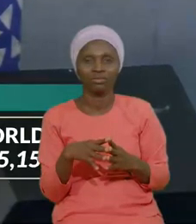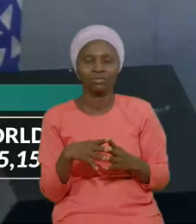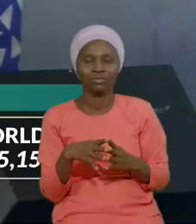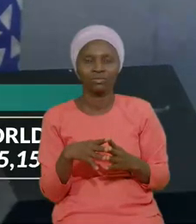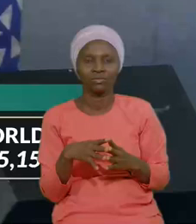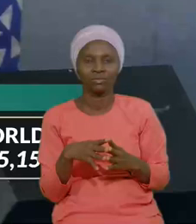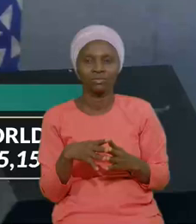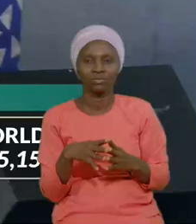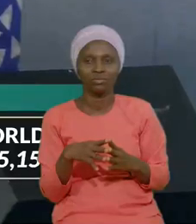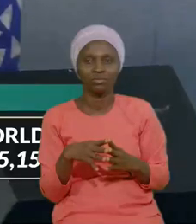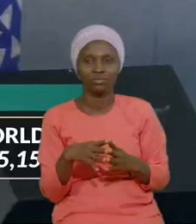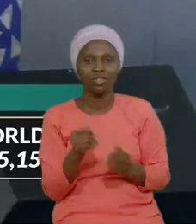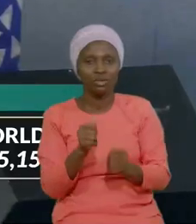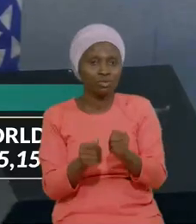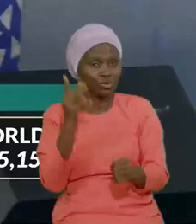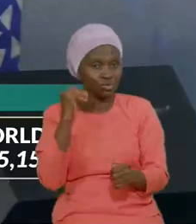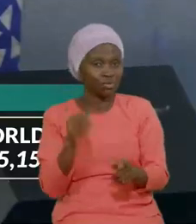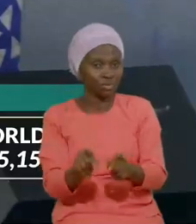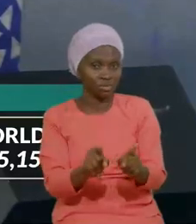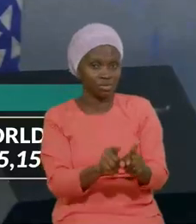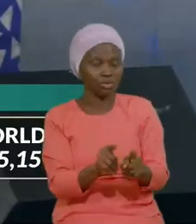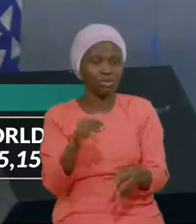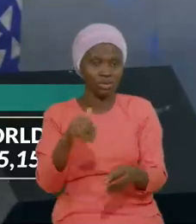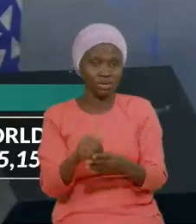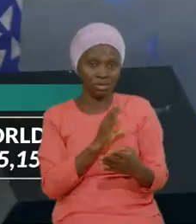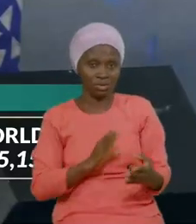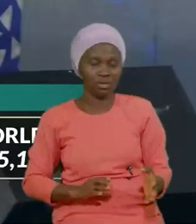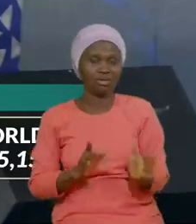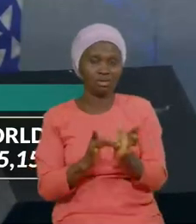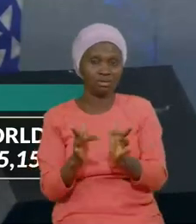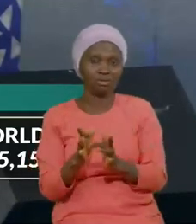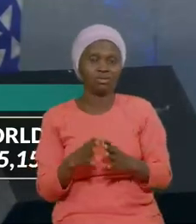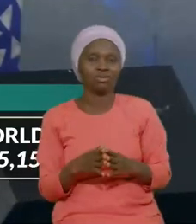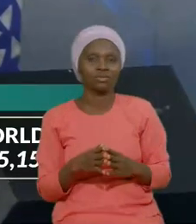Ayez en vous ces sentiments. Also in Christ Jesus.